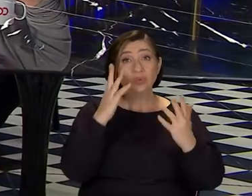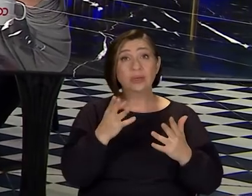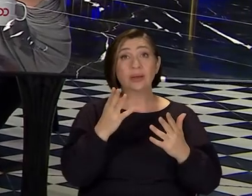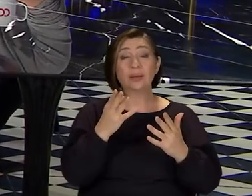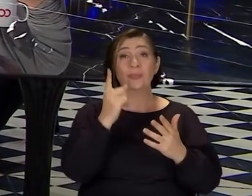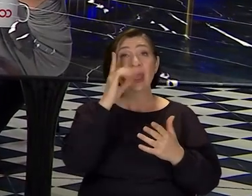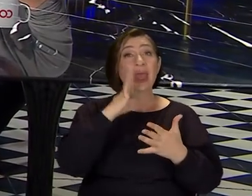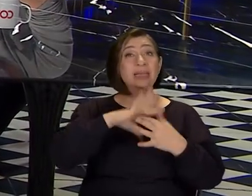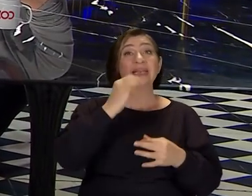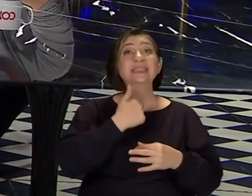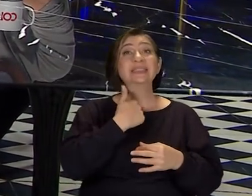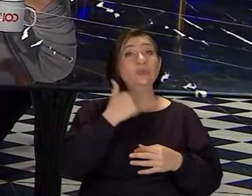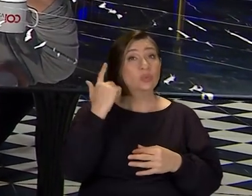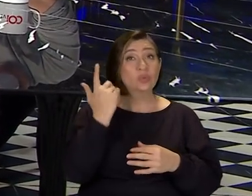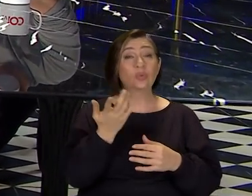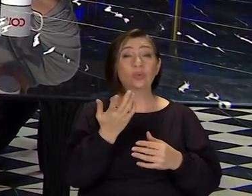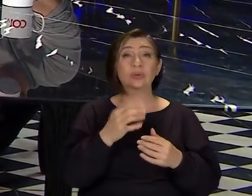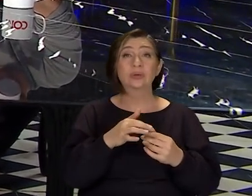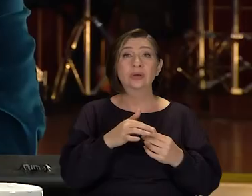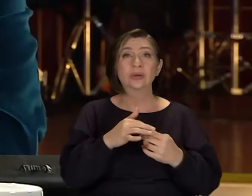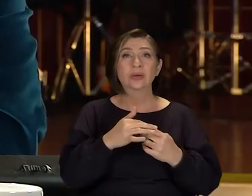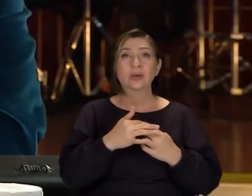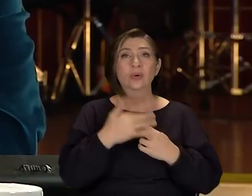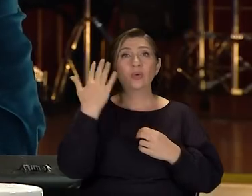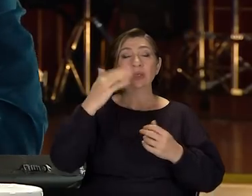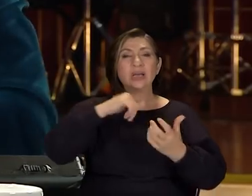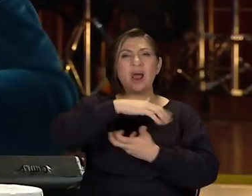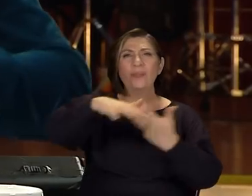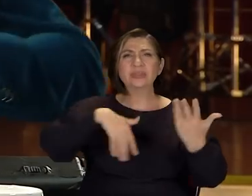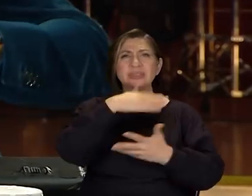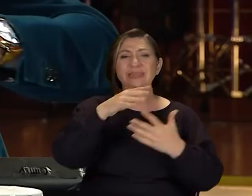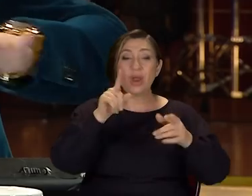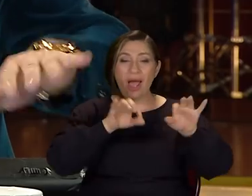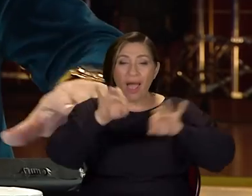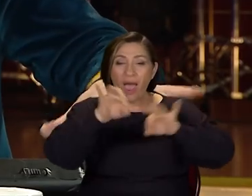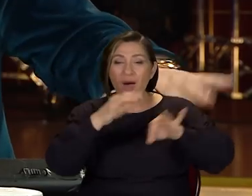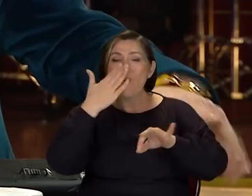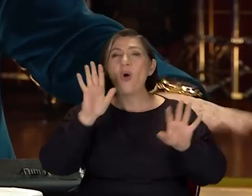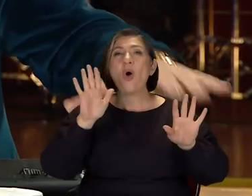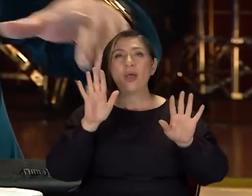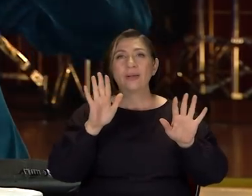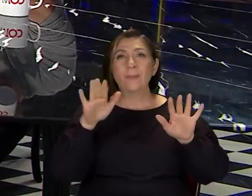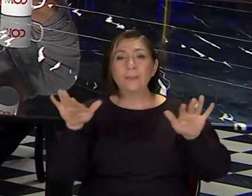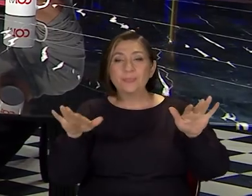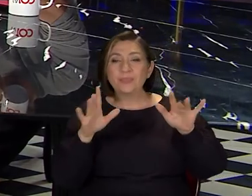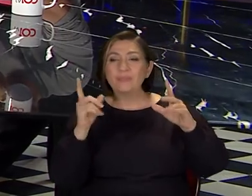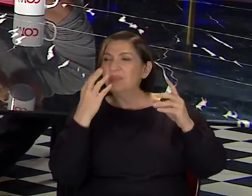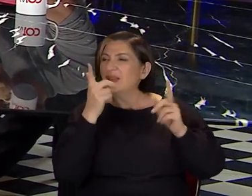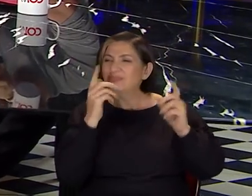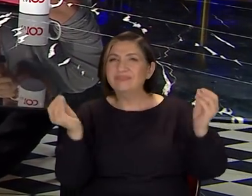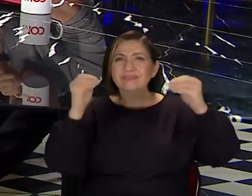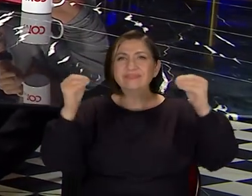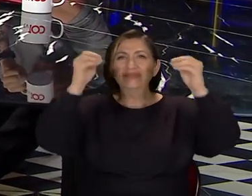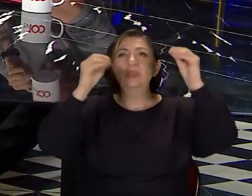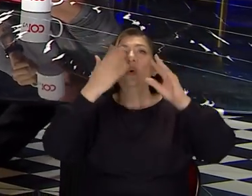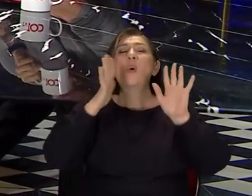insan sesi diyorsun. Duyduk. Evet. Vallahi billahi. Çok karmaşa içindeyim. Ototune'suz, alt tarafta pedsiz, pütsüz,